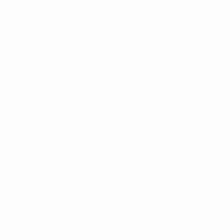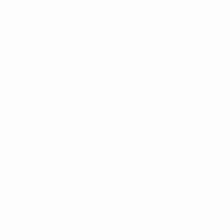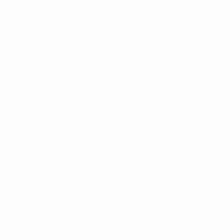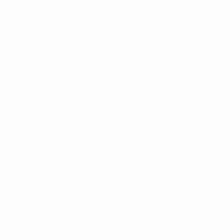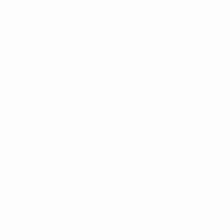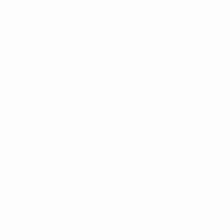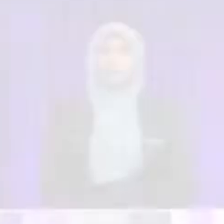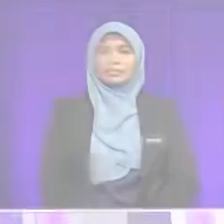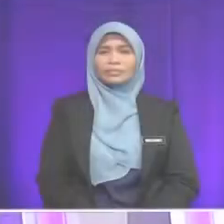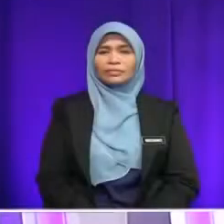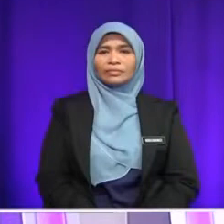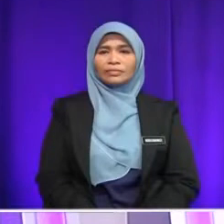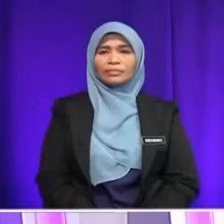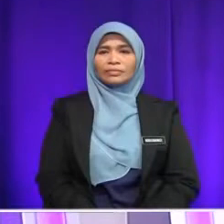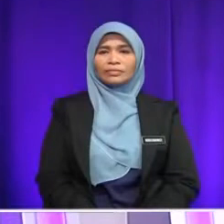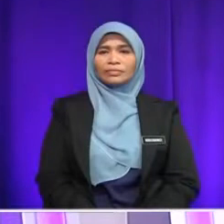KPM.